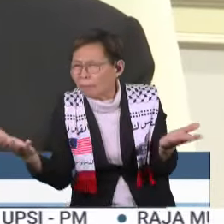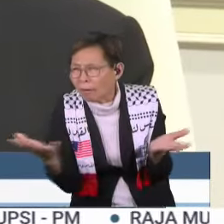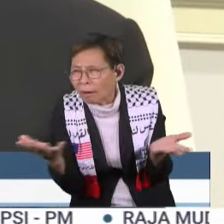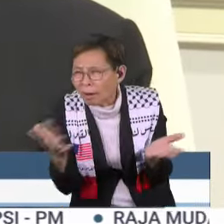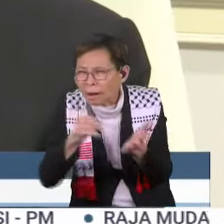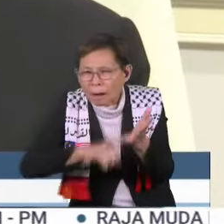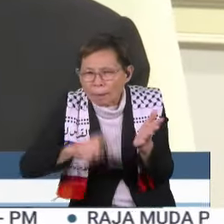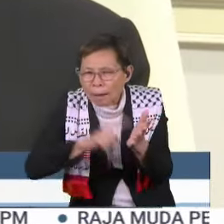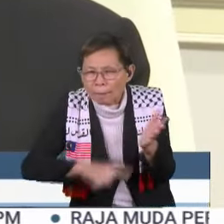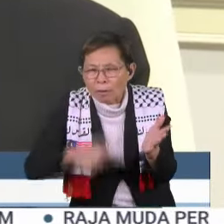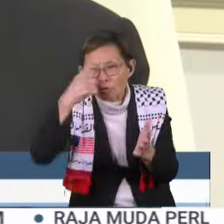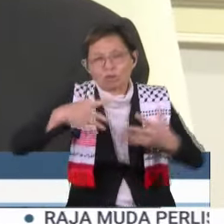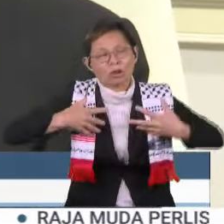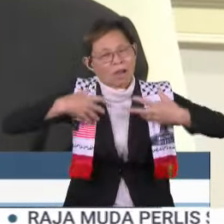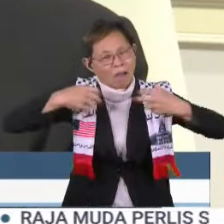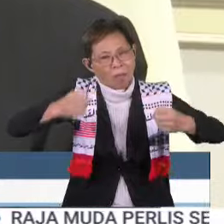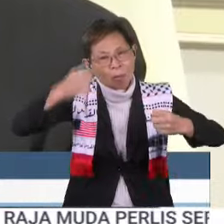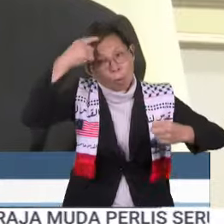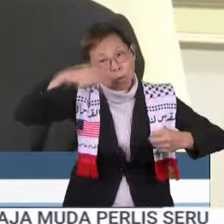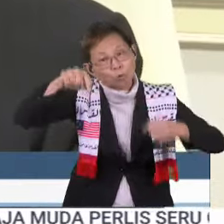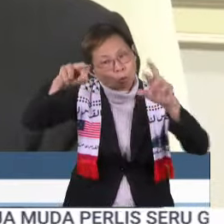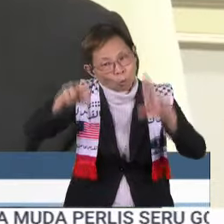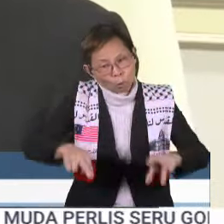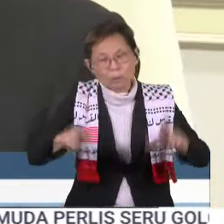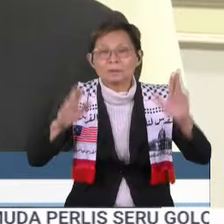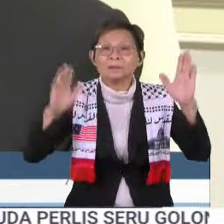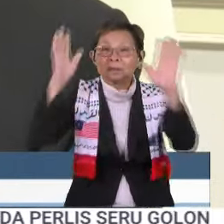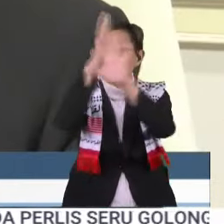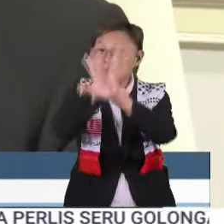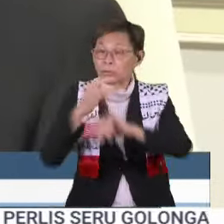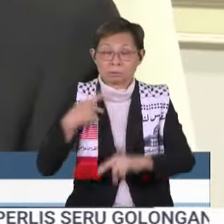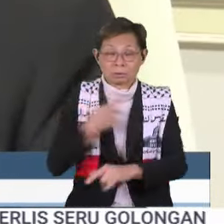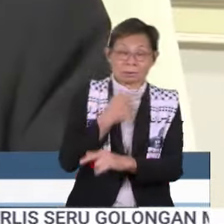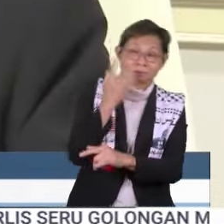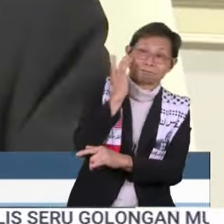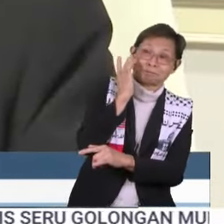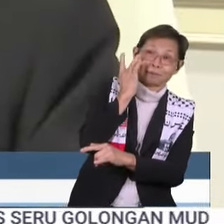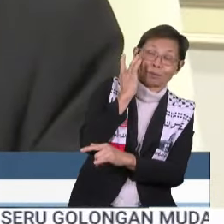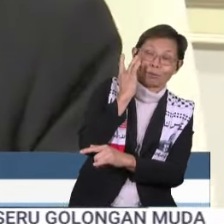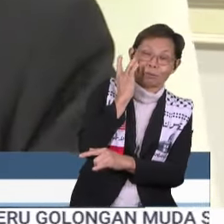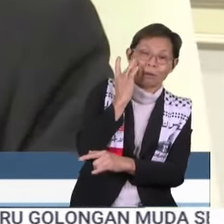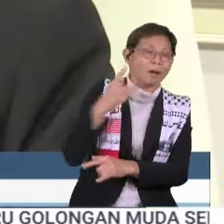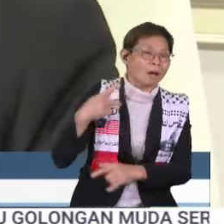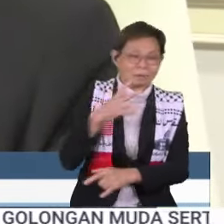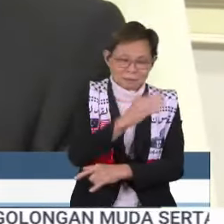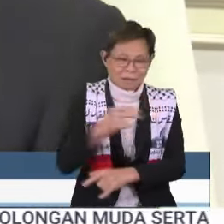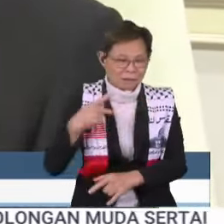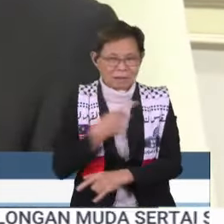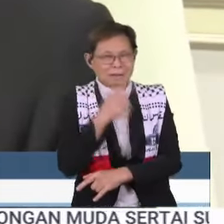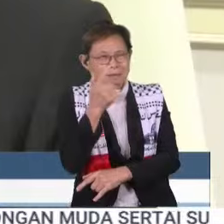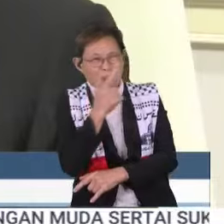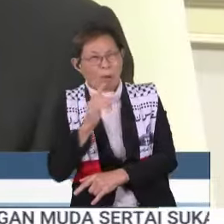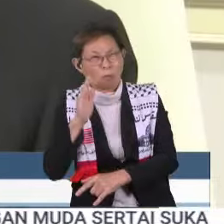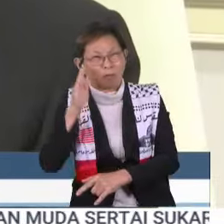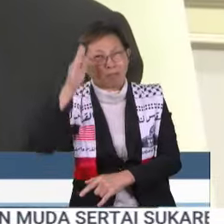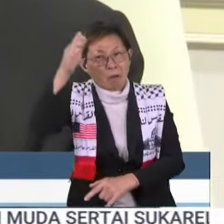need for the well-being of orang Sarawak. Kita tidak tahu, tidak mahu ada satu masa